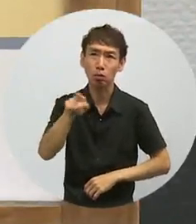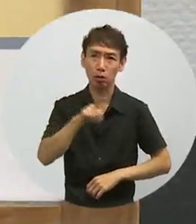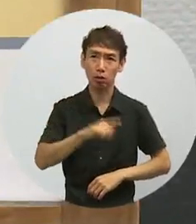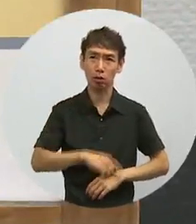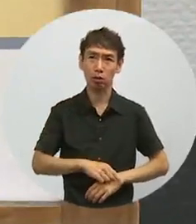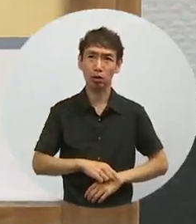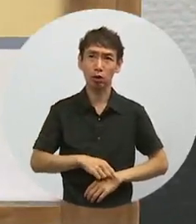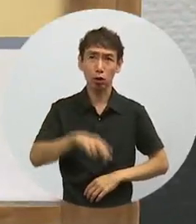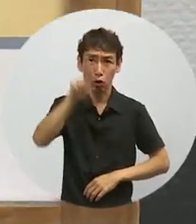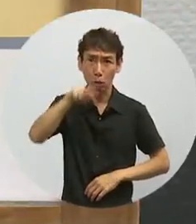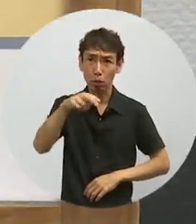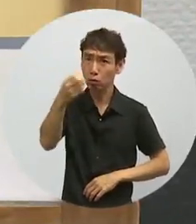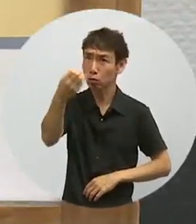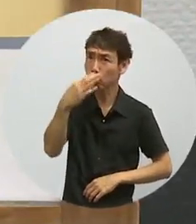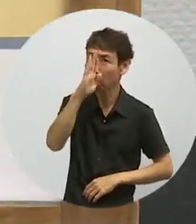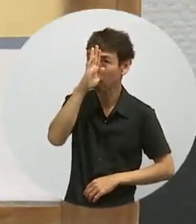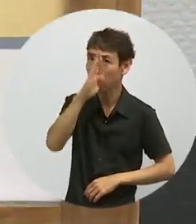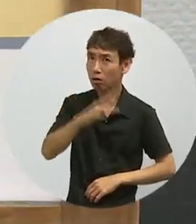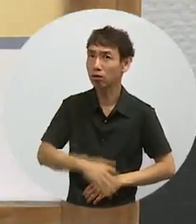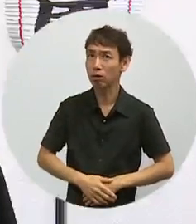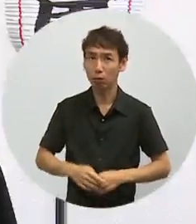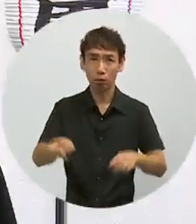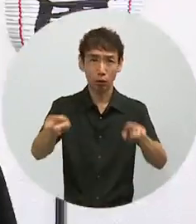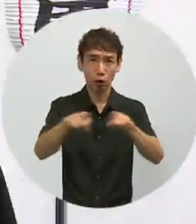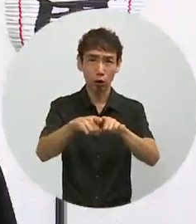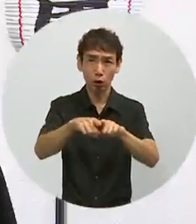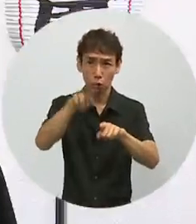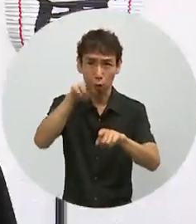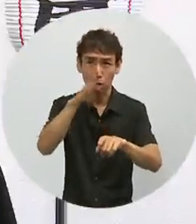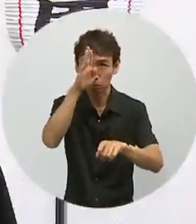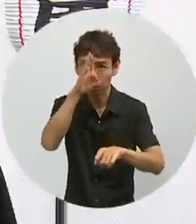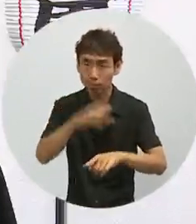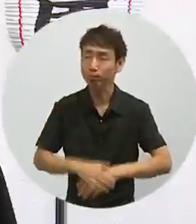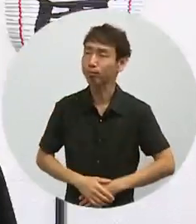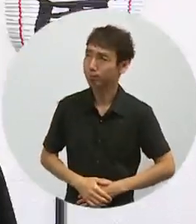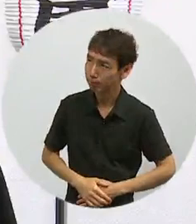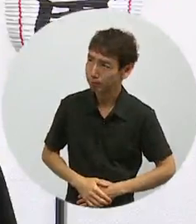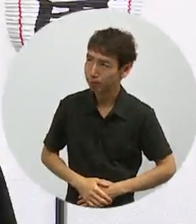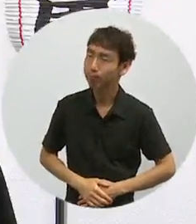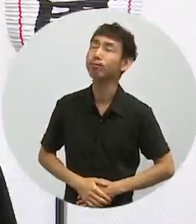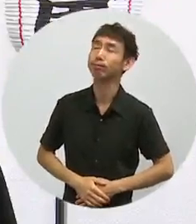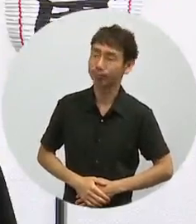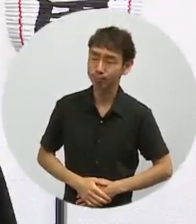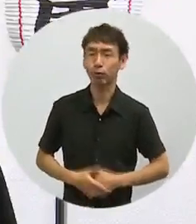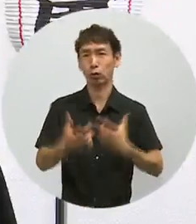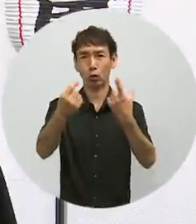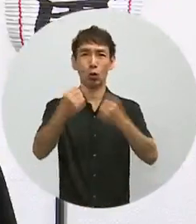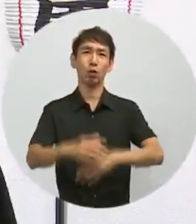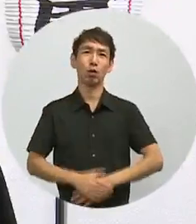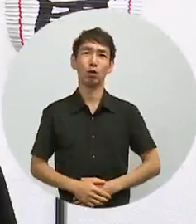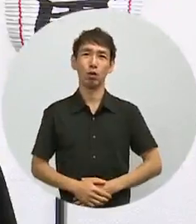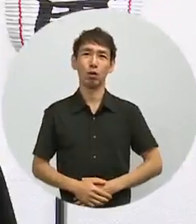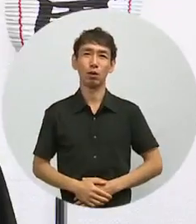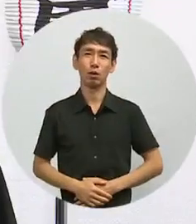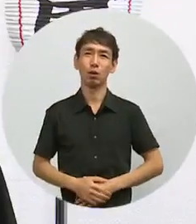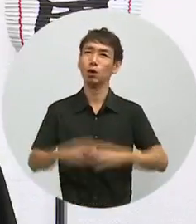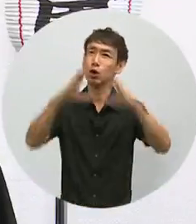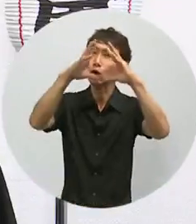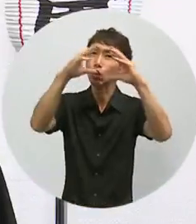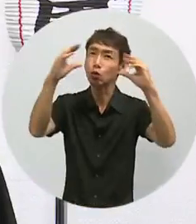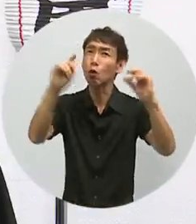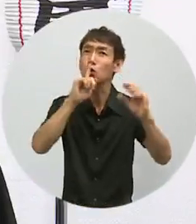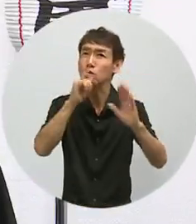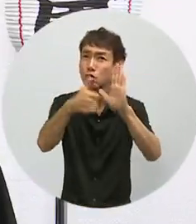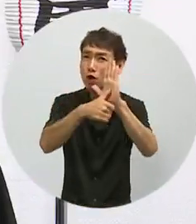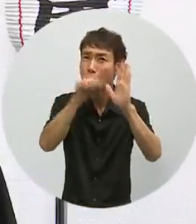読める人、はい、じゃあ一緒に読んでくれる、せーの、そうだね、雲なんて名前は